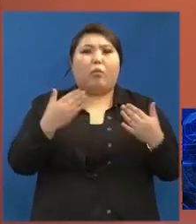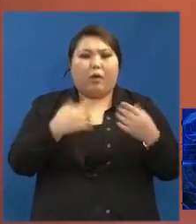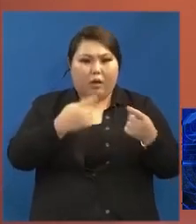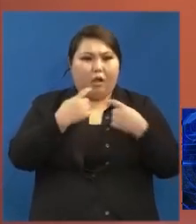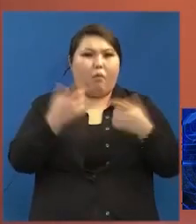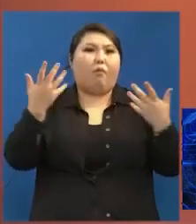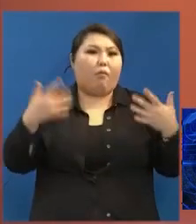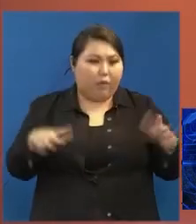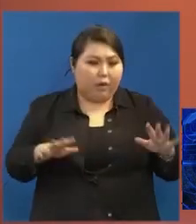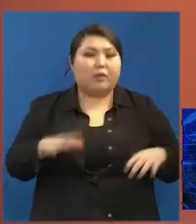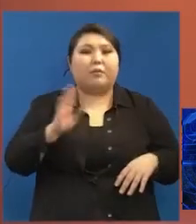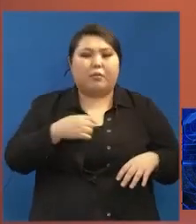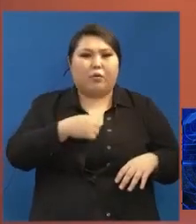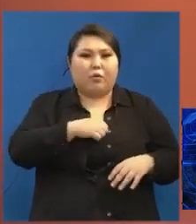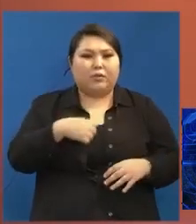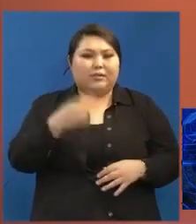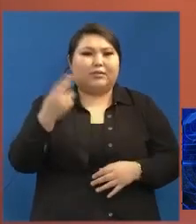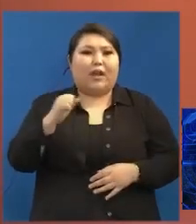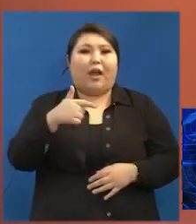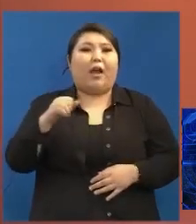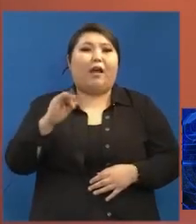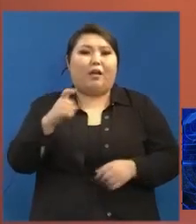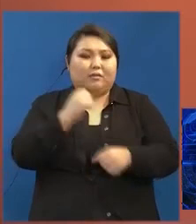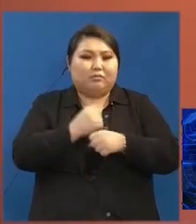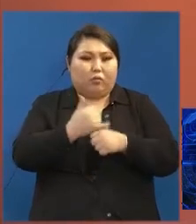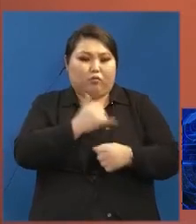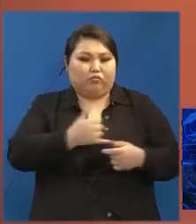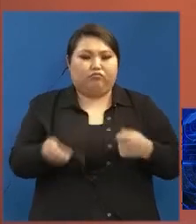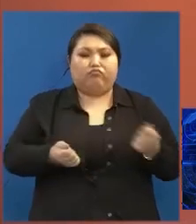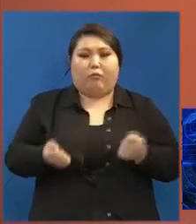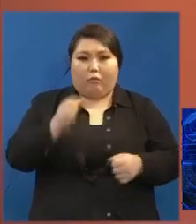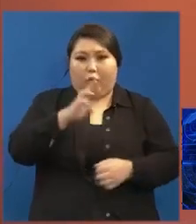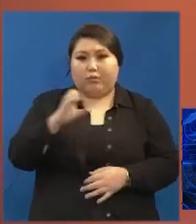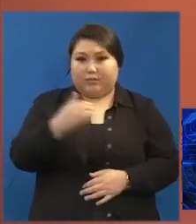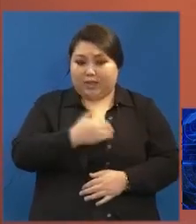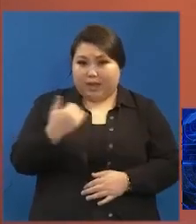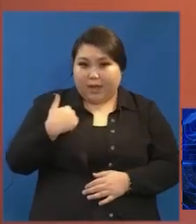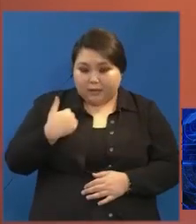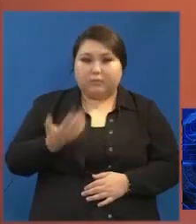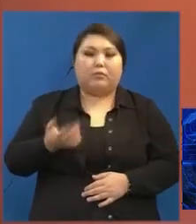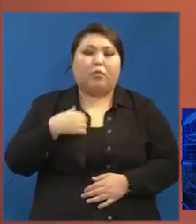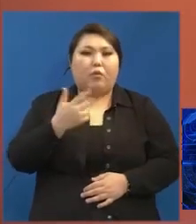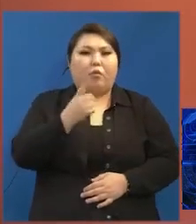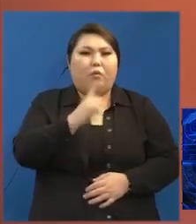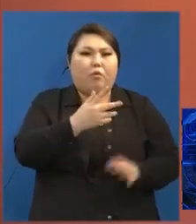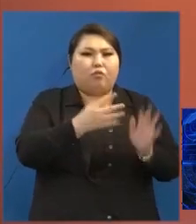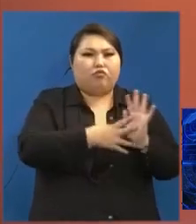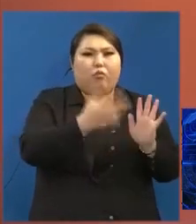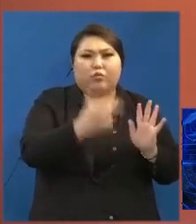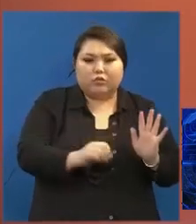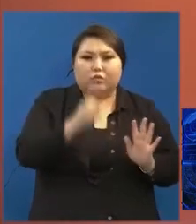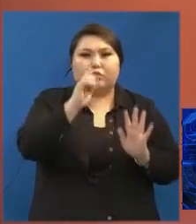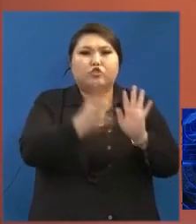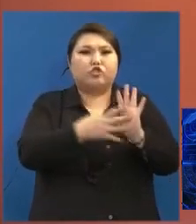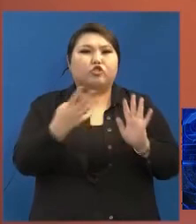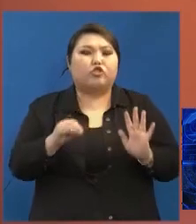Тийм учраас би өөрөө цагаатх ажлыг удирдан зохион байгуулах комиссийн даргын хувьд энэ 30-40 онд ямар том хилмигдэл хүний